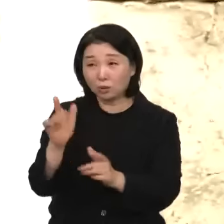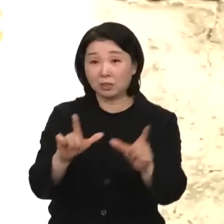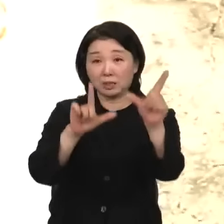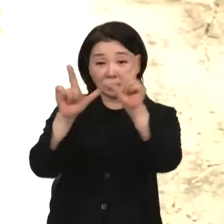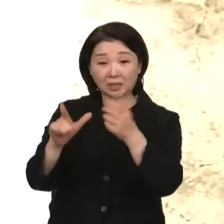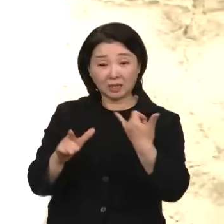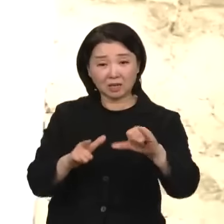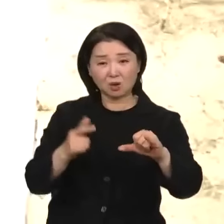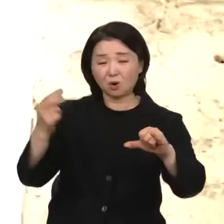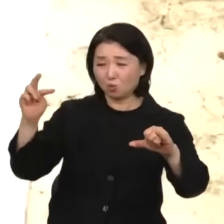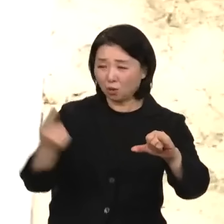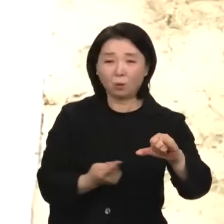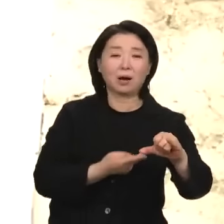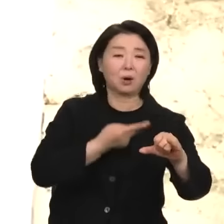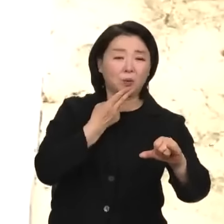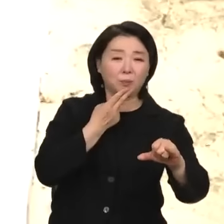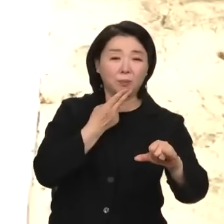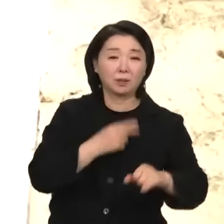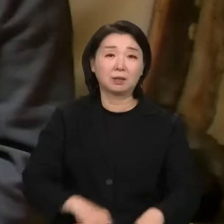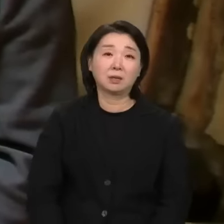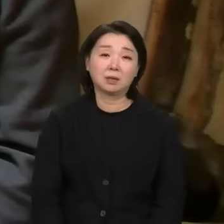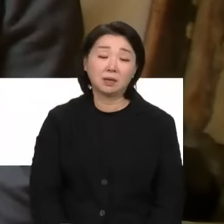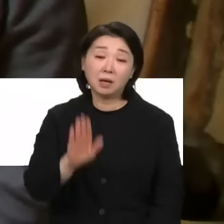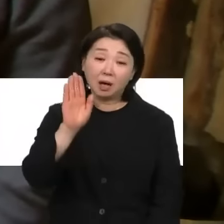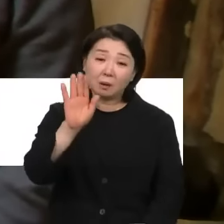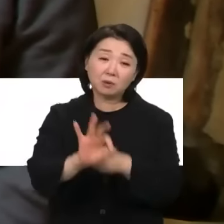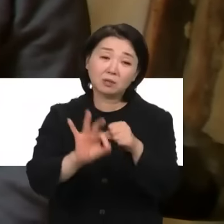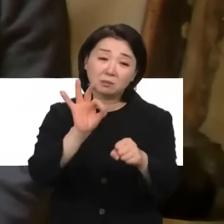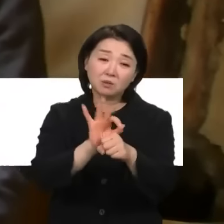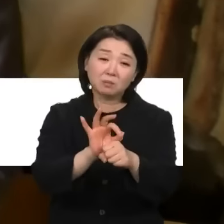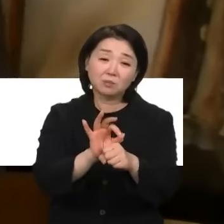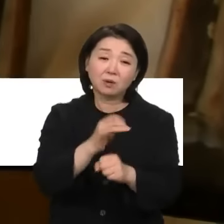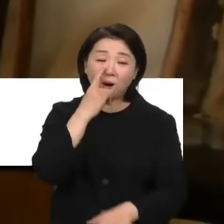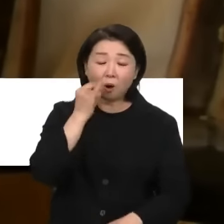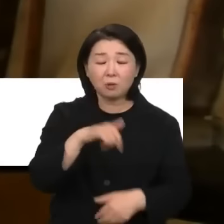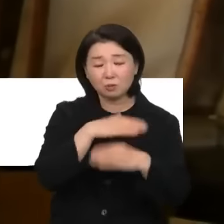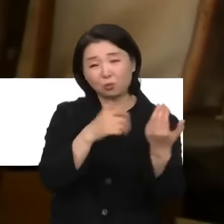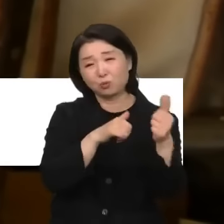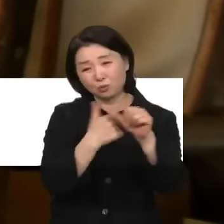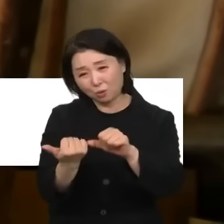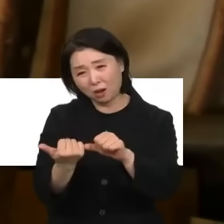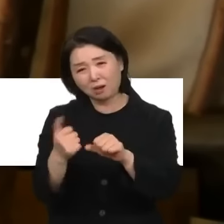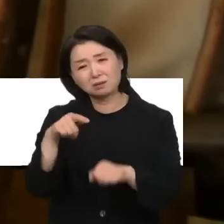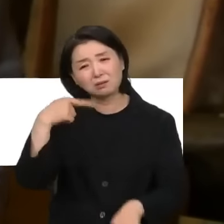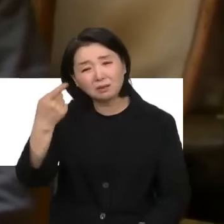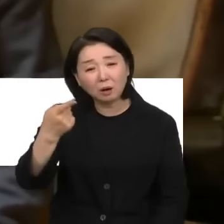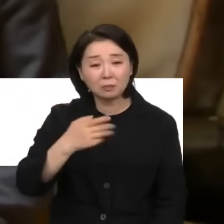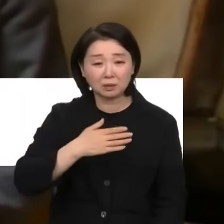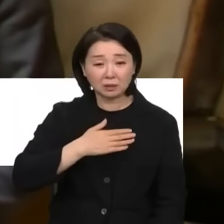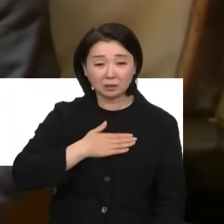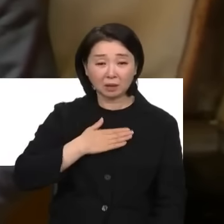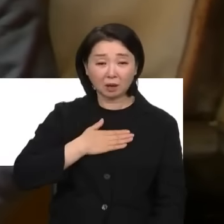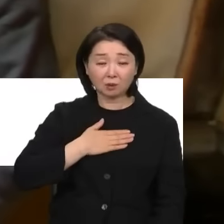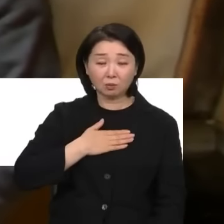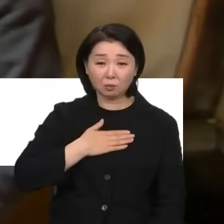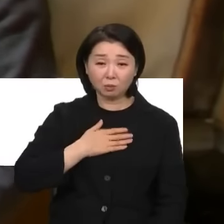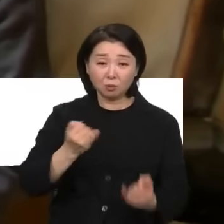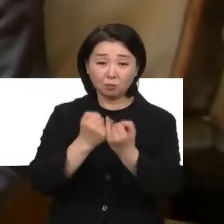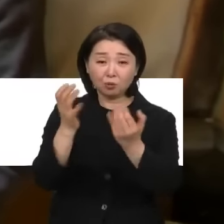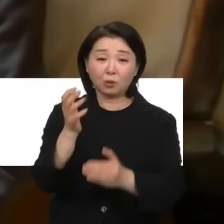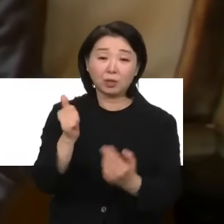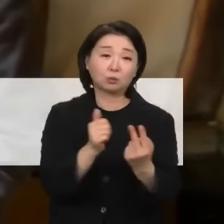자녀들은 돌아오지 않습니다. 이제 앞으로 10년이면은 이제 어머니들 다 돌아가시고 나면 이제 저하고 부녀이장하고 둘이밖에